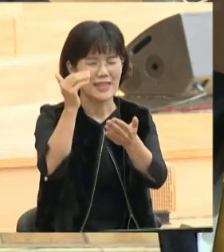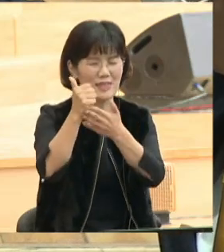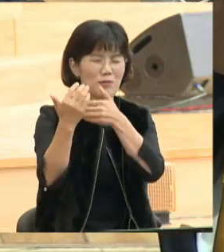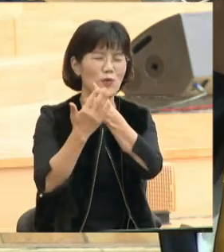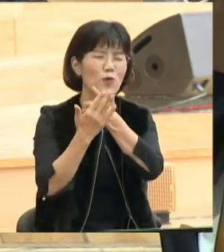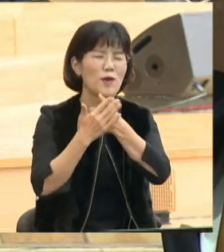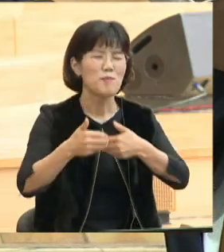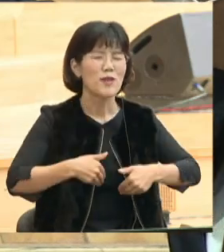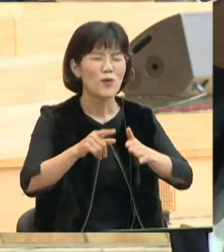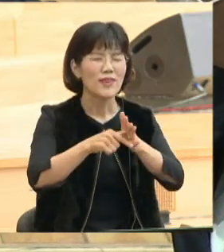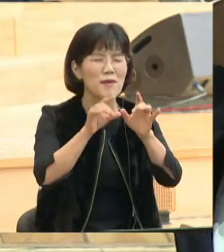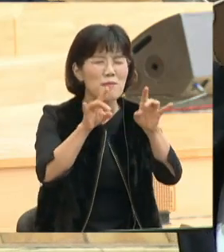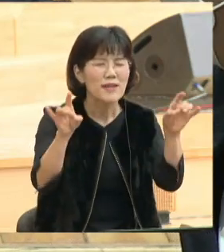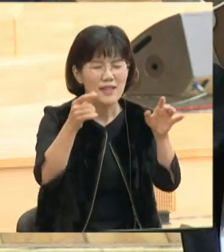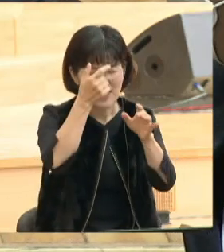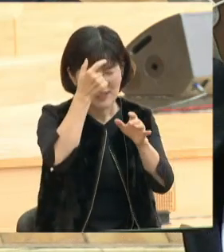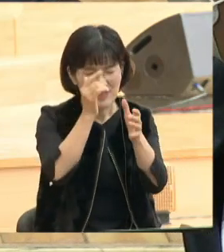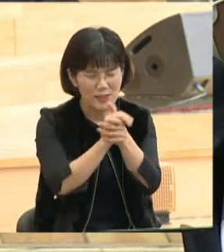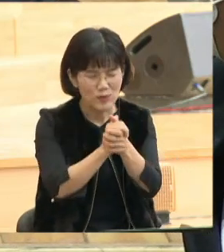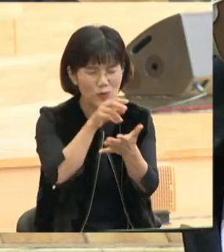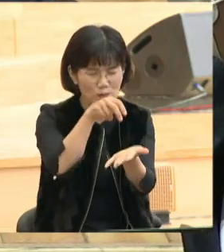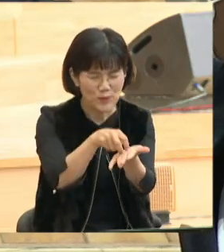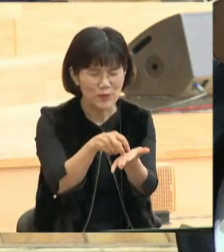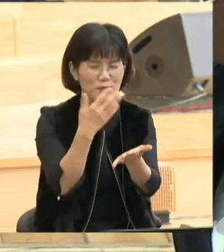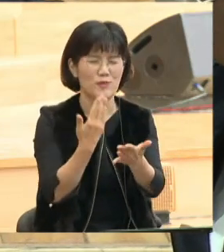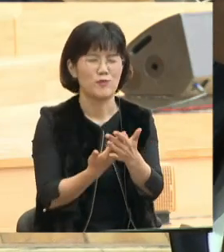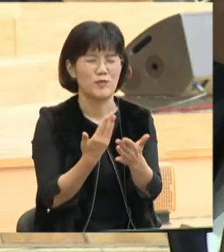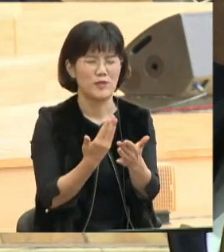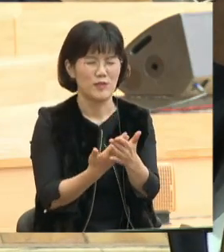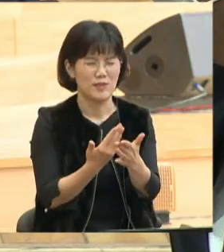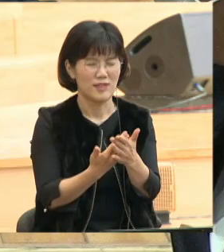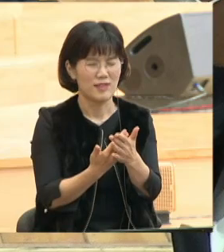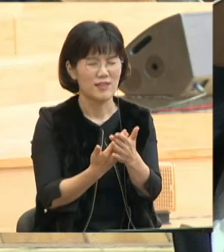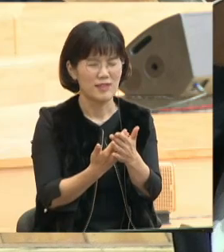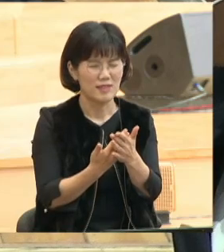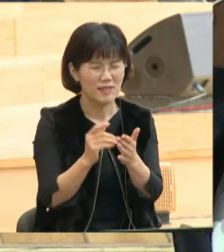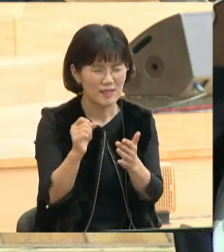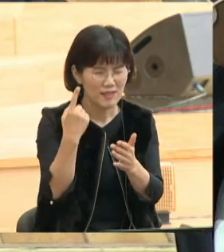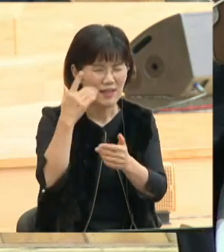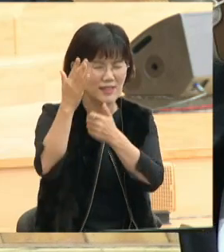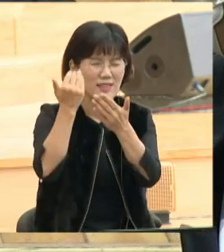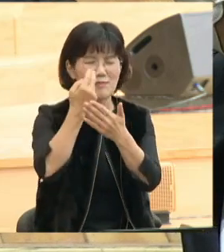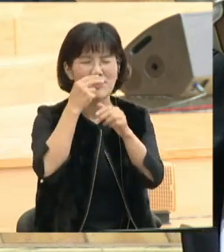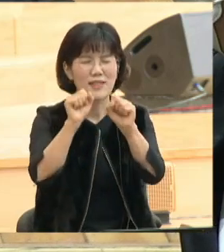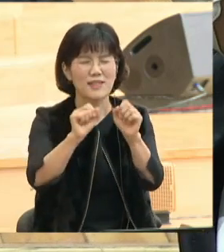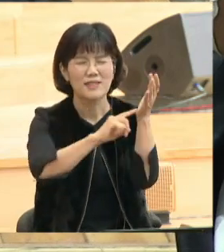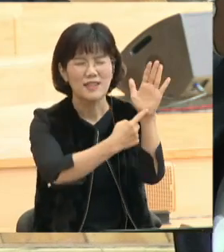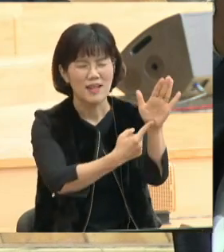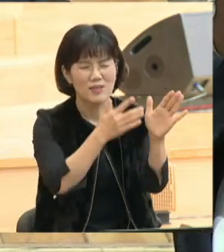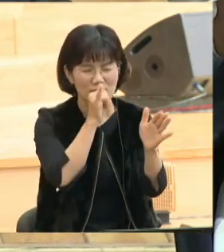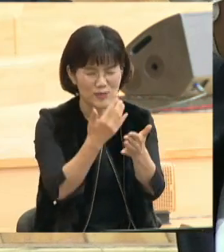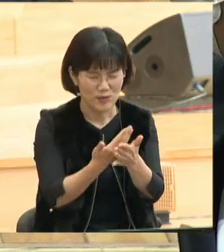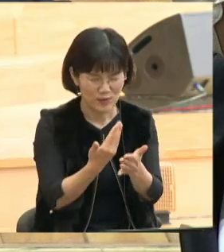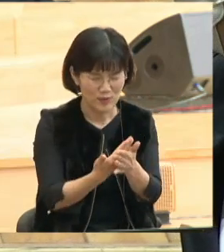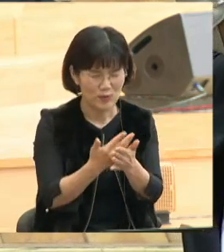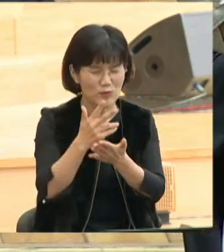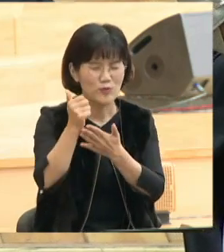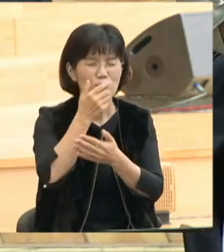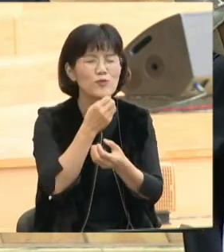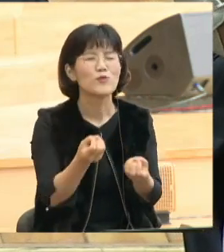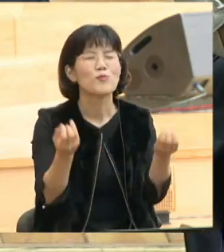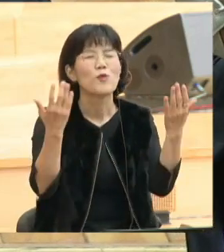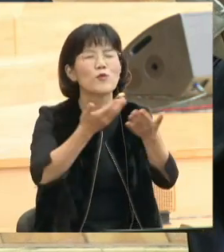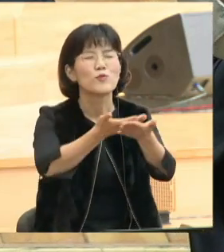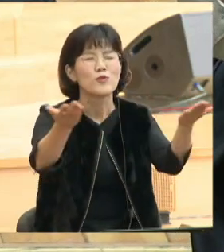도우심이 필요할 때마다 기도하게 하시고 무릎 꿇게 하시고 그래서 하나님의 살아계심을 드러낼 수 있도록 주님께서